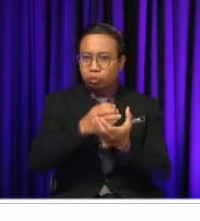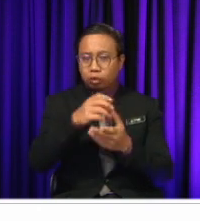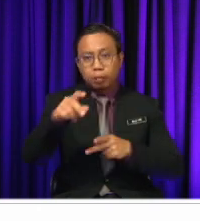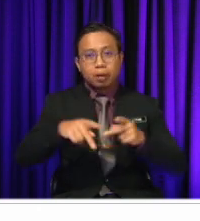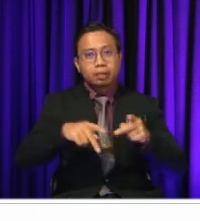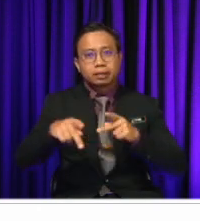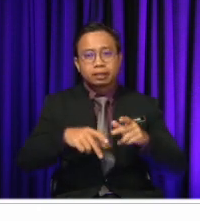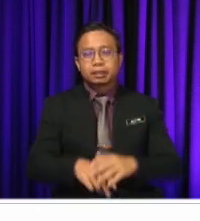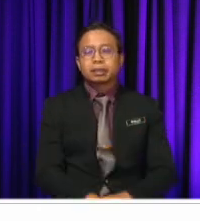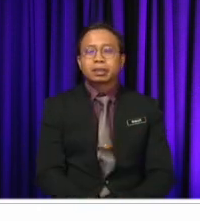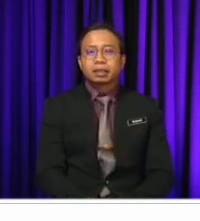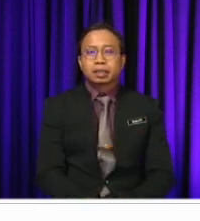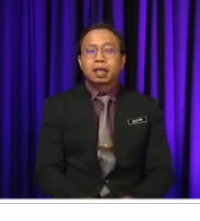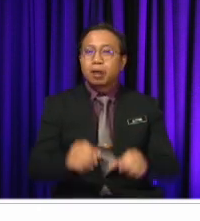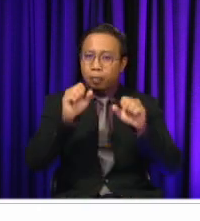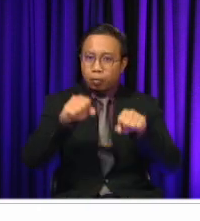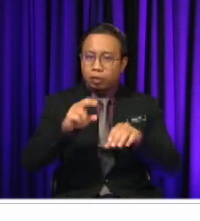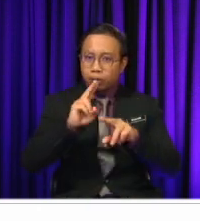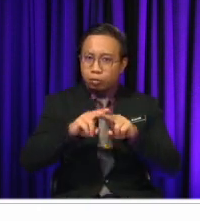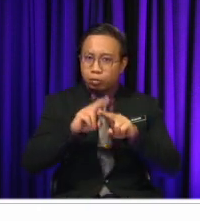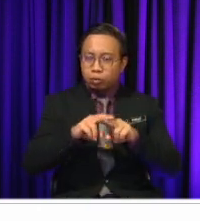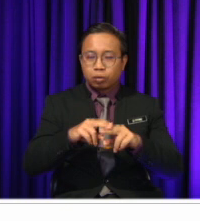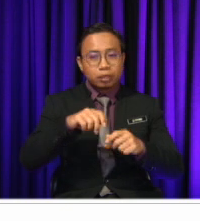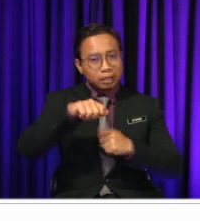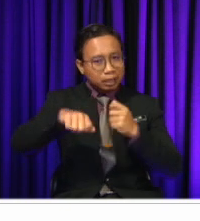supaya boleh duduk